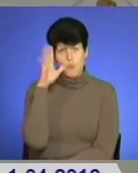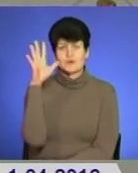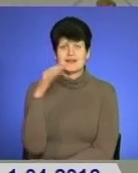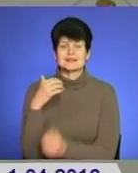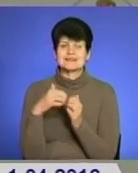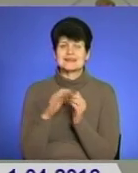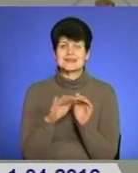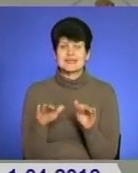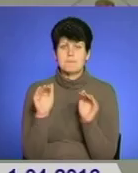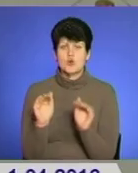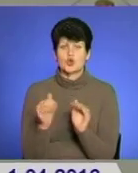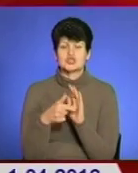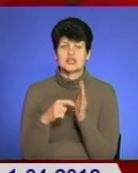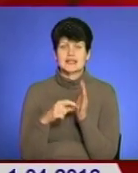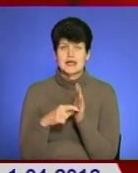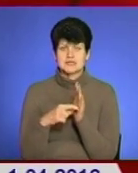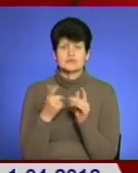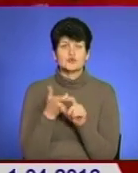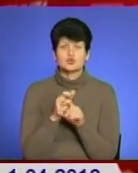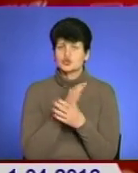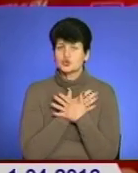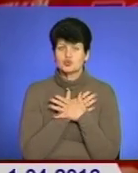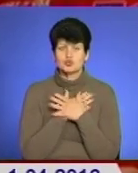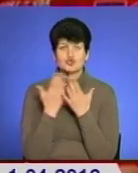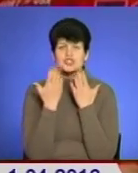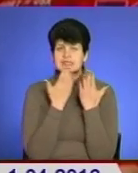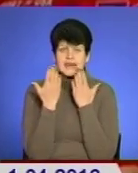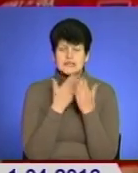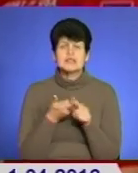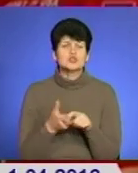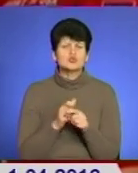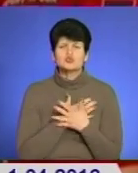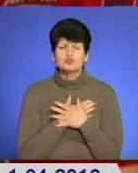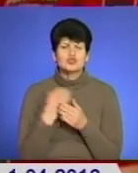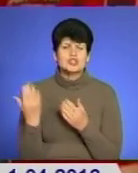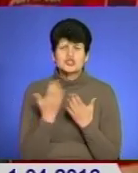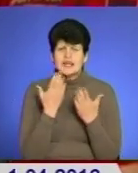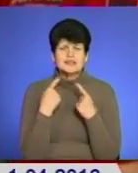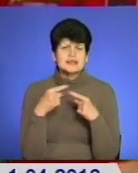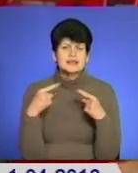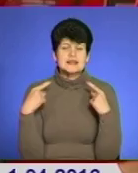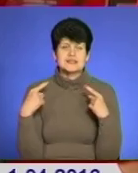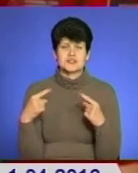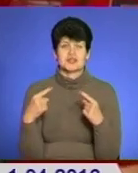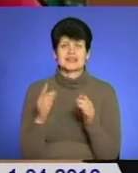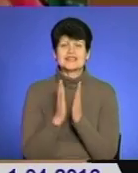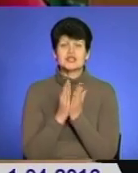діток молодших класів. Дуже люблю читати і дуже люблю читати всякі книжки про